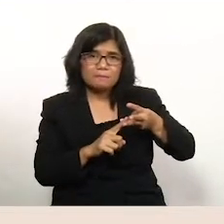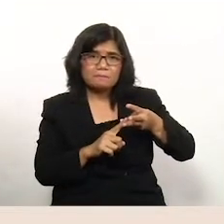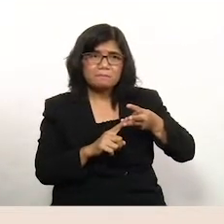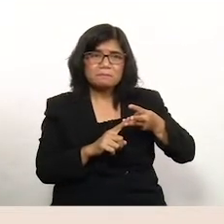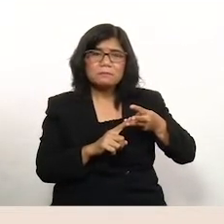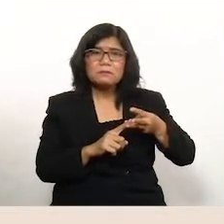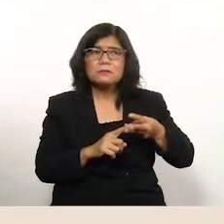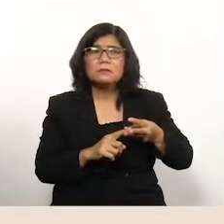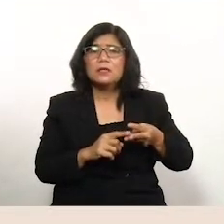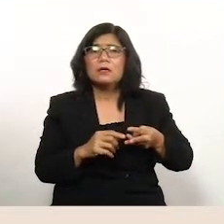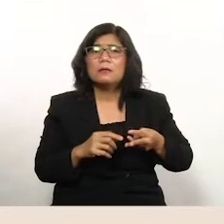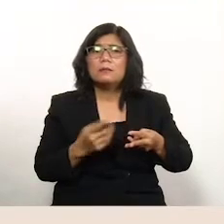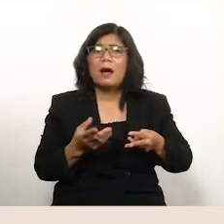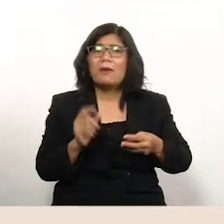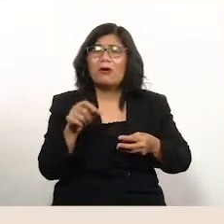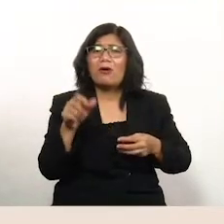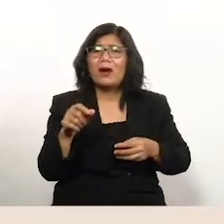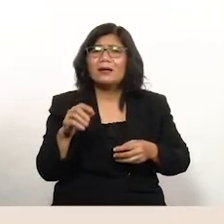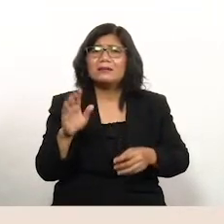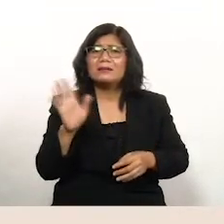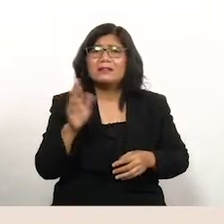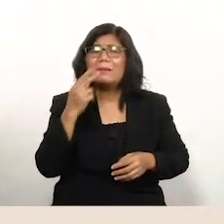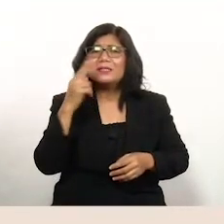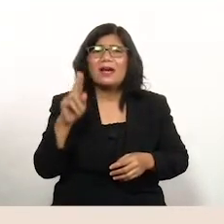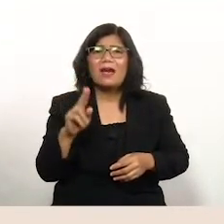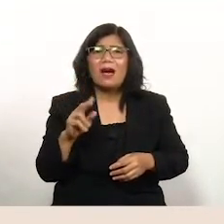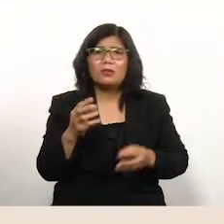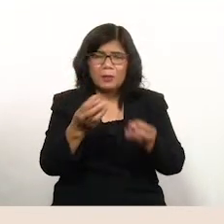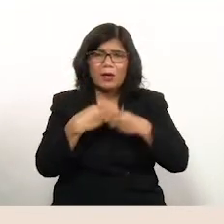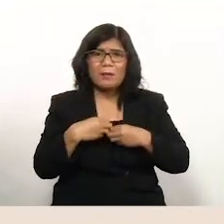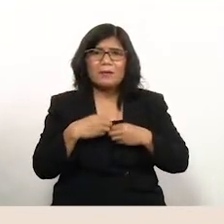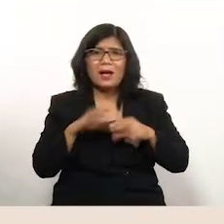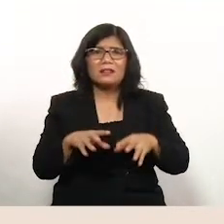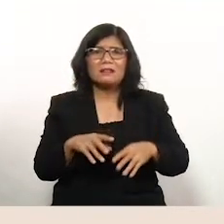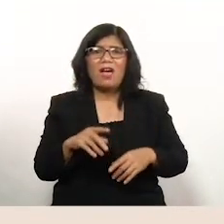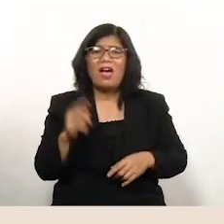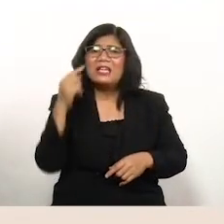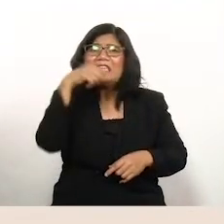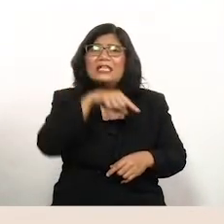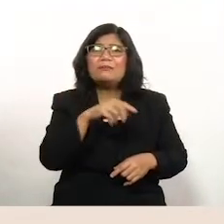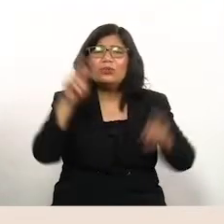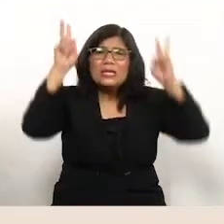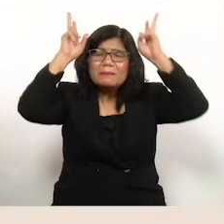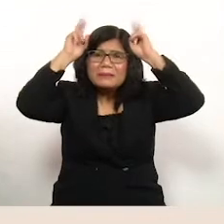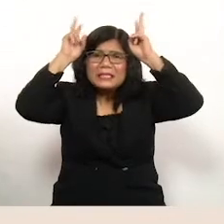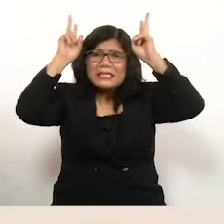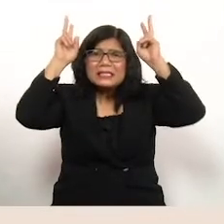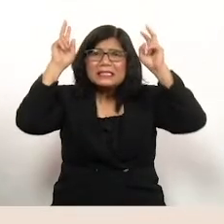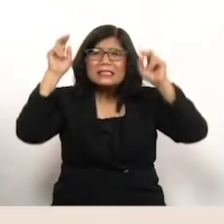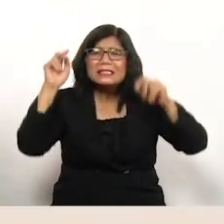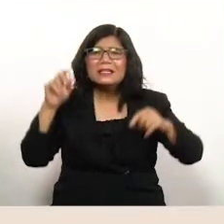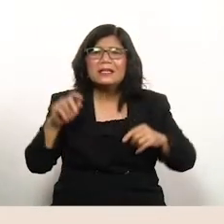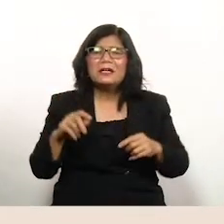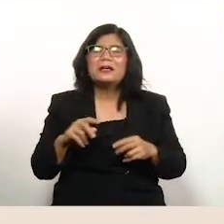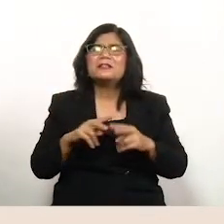perlu dengan tugas gereja untuk memperoleh berkat Hai kalau tertipu iblis yo yo